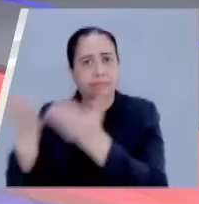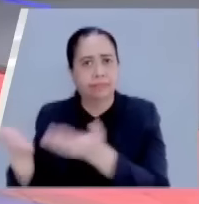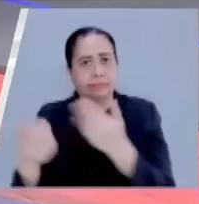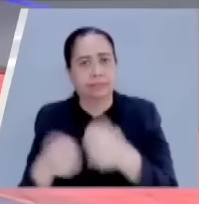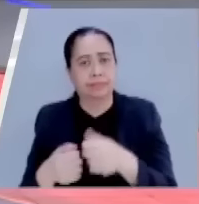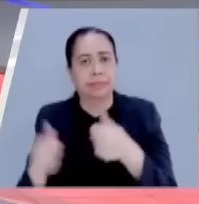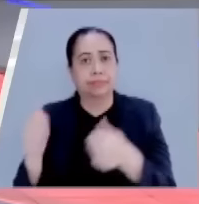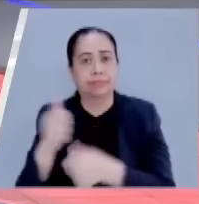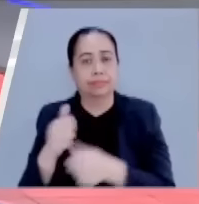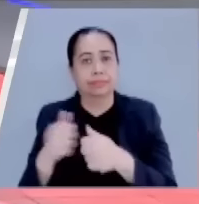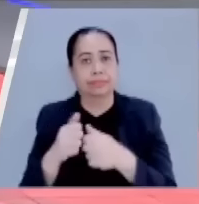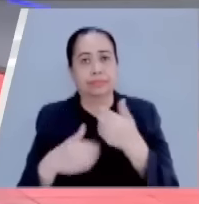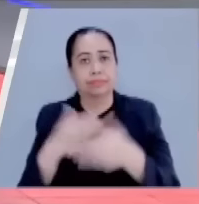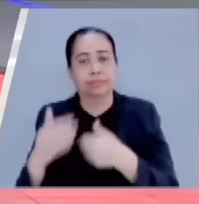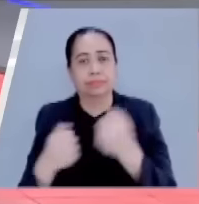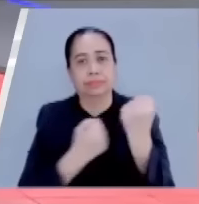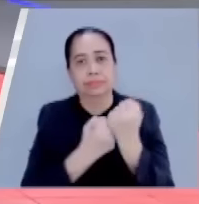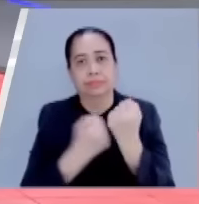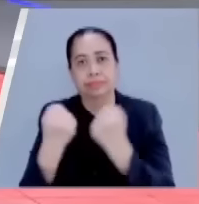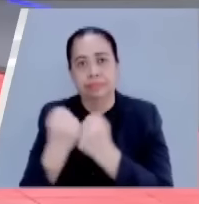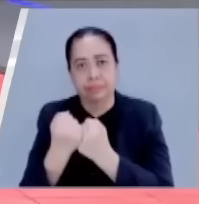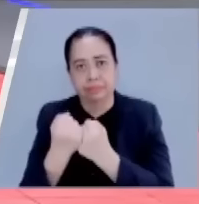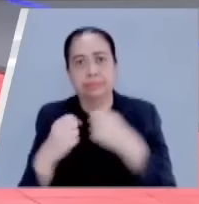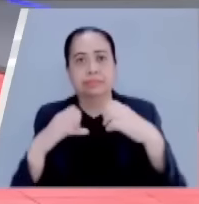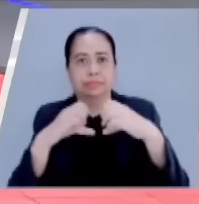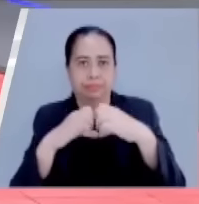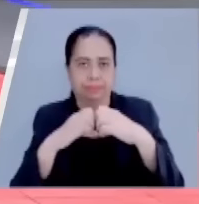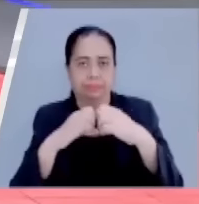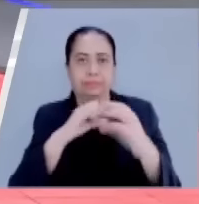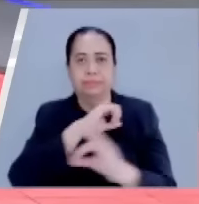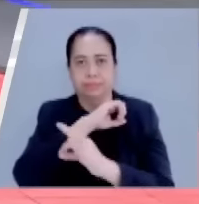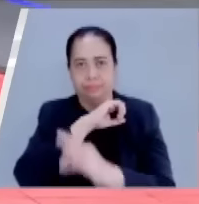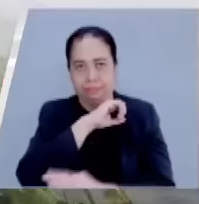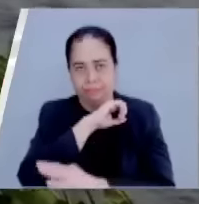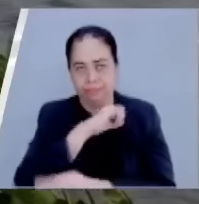ng Operation Bayanihan ng GMA Kapuso Foundation.